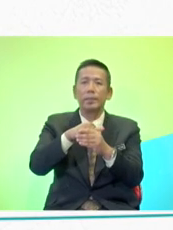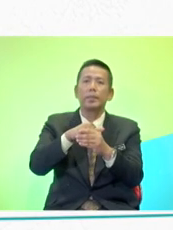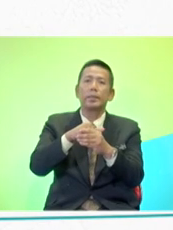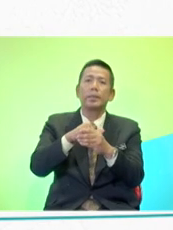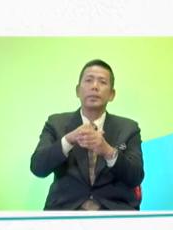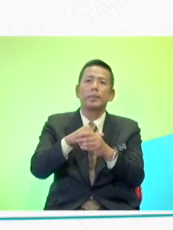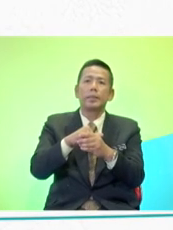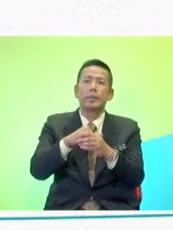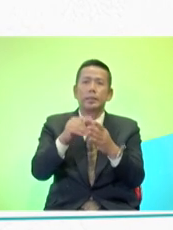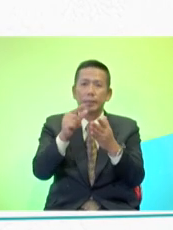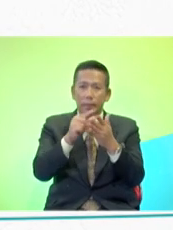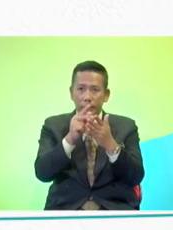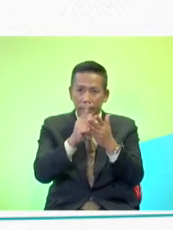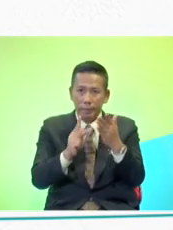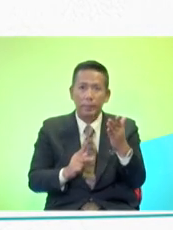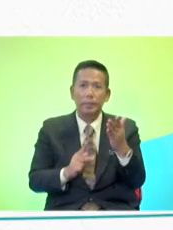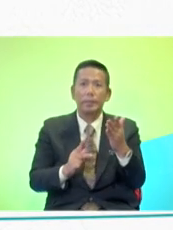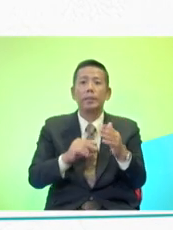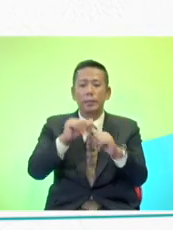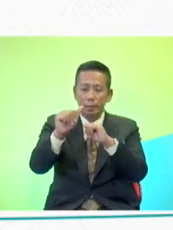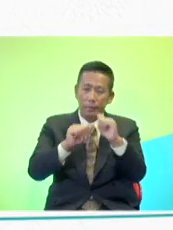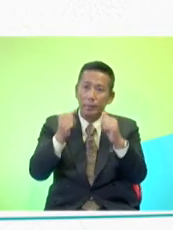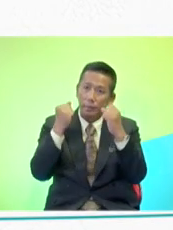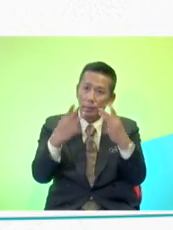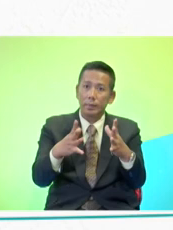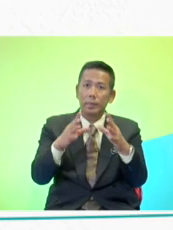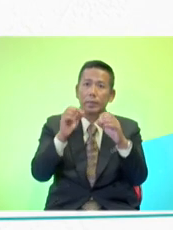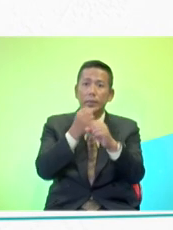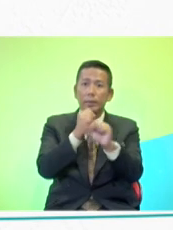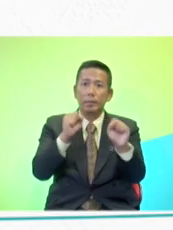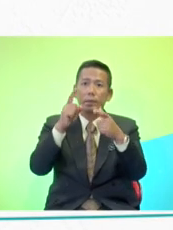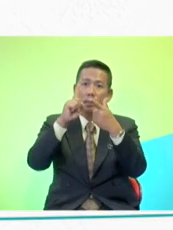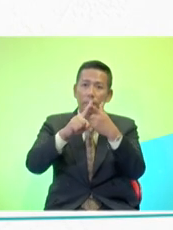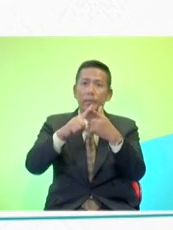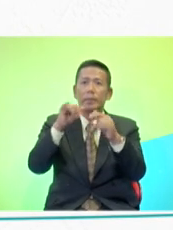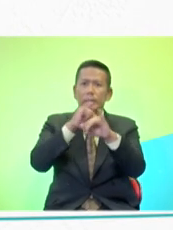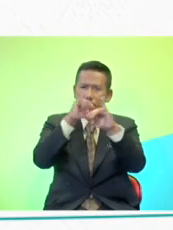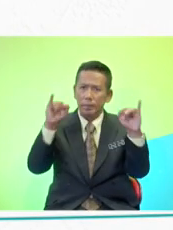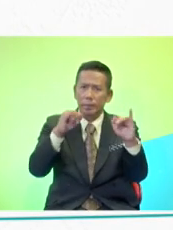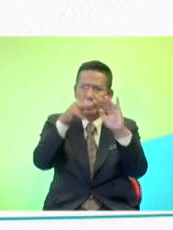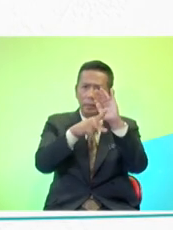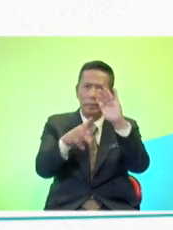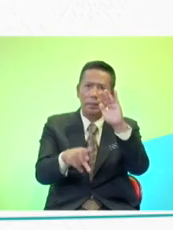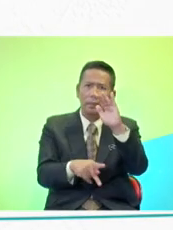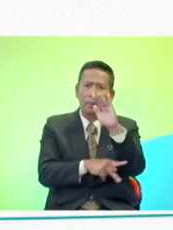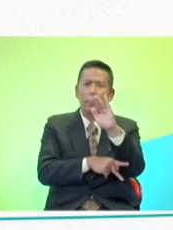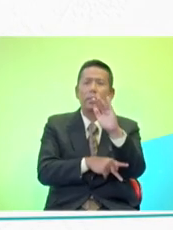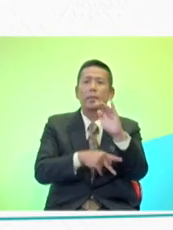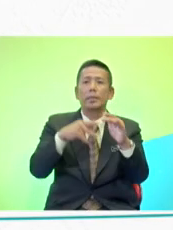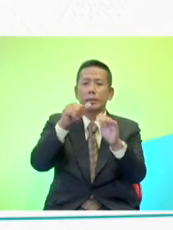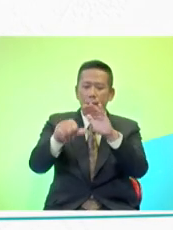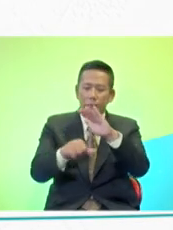sih tadi kita sebut tadi kan ada berbagai Activity yang boleh disediakan untuk yang kedua menjelaskan prinsip asas ke jenis